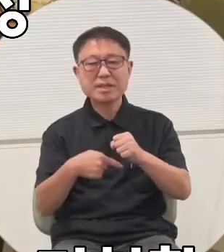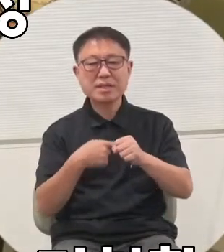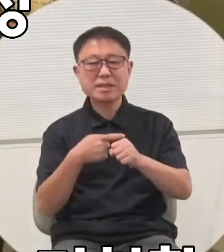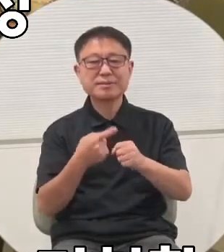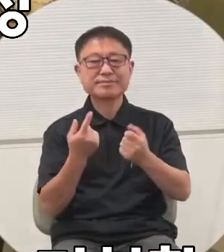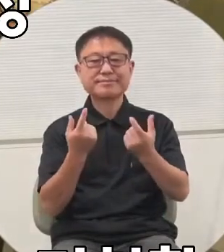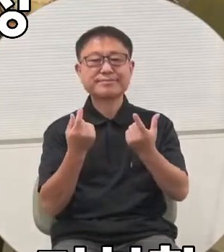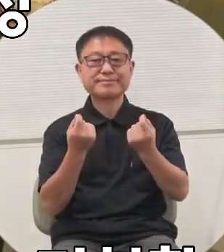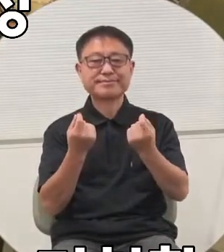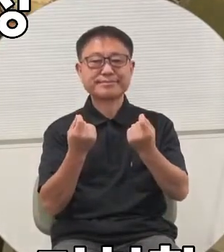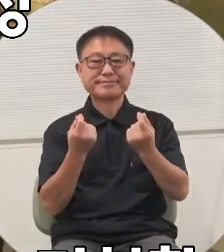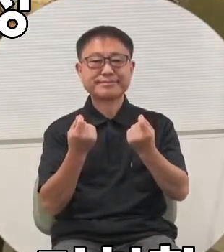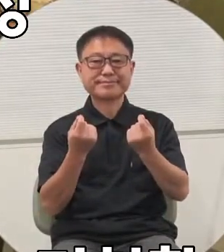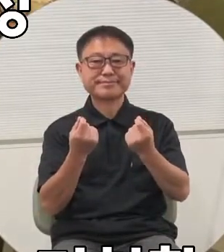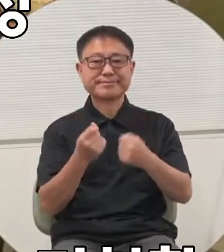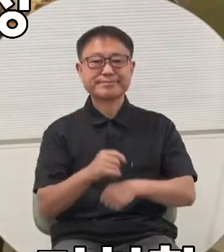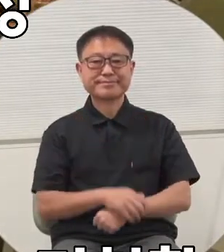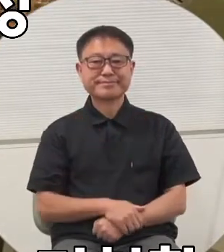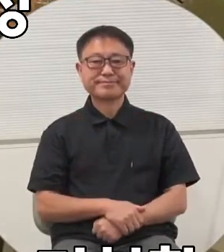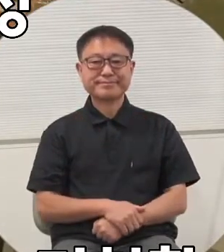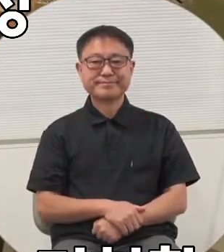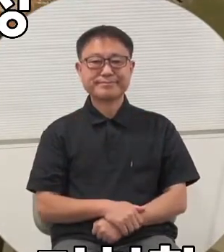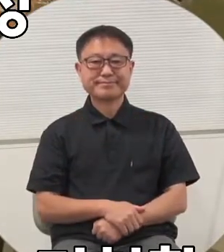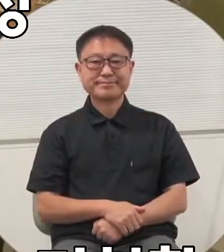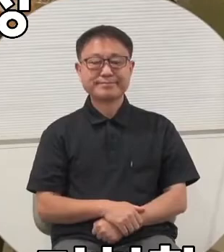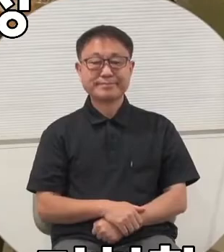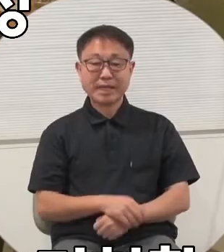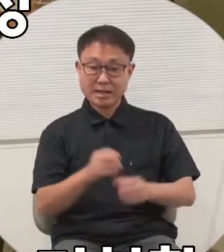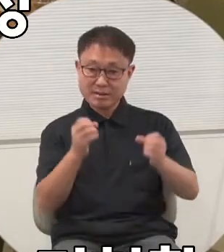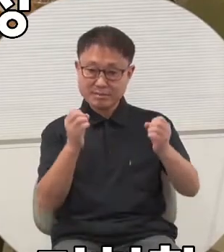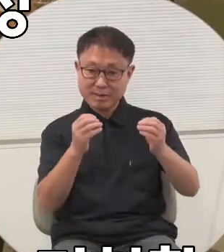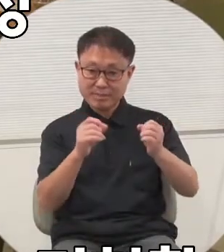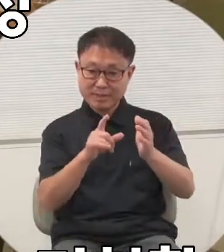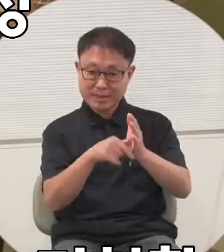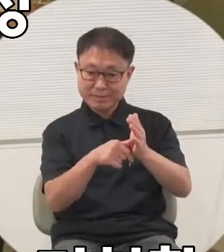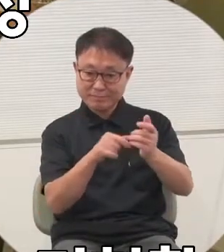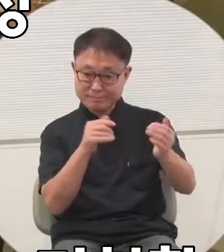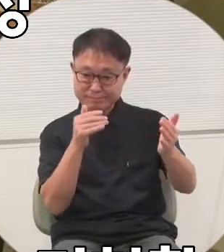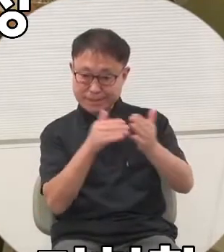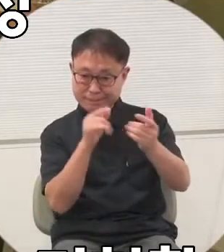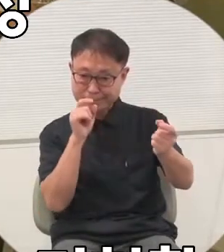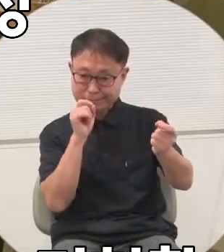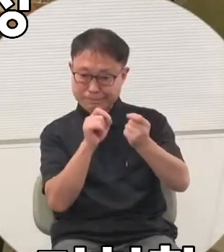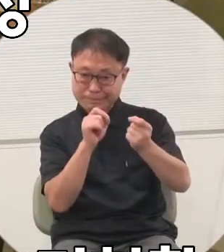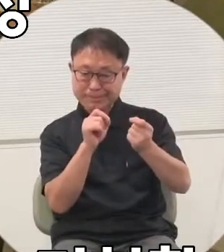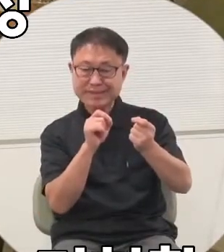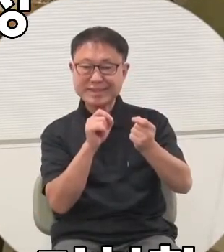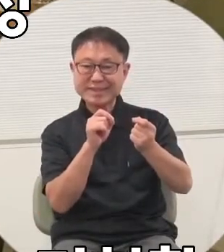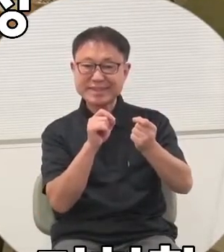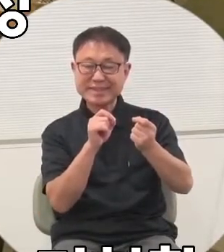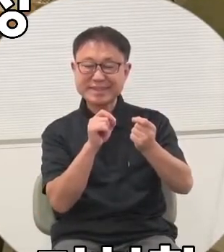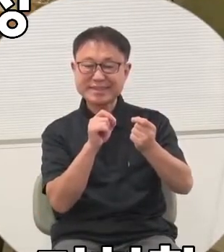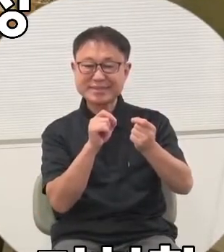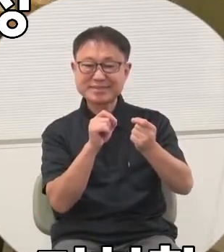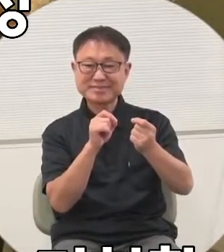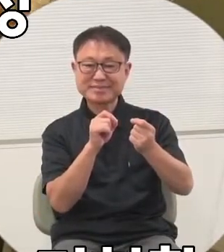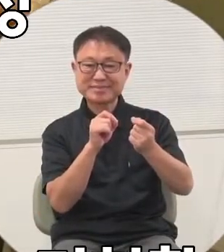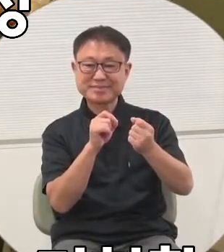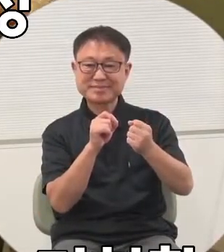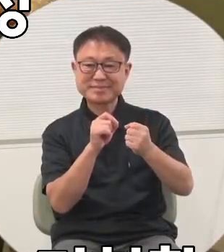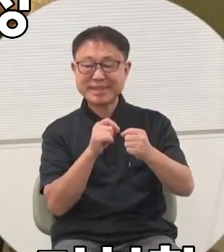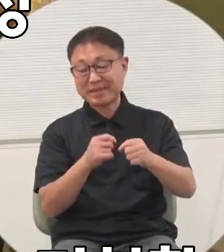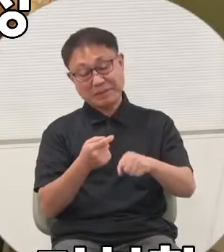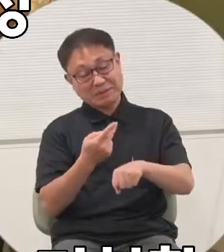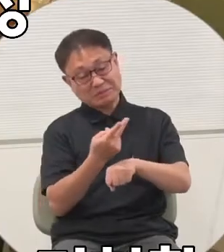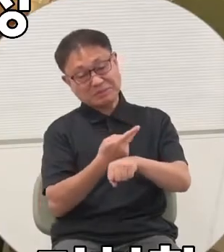그렇죠. 그렇죠. 네. 또 이렇게 얘기를 하다 보니까 마칠 시간이 거의 다 돼가지고 벌써요. 그렇죠. 한 두 시간